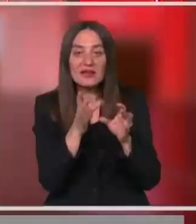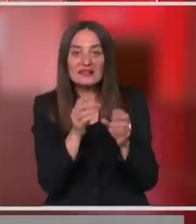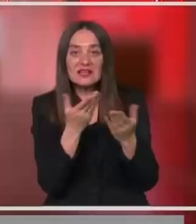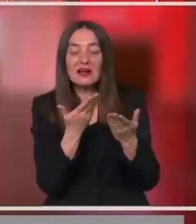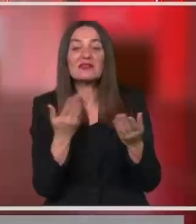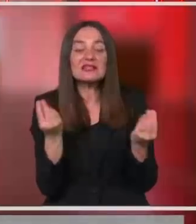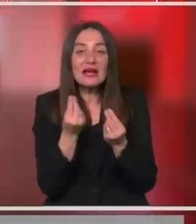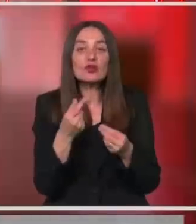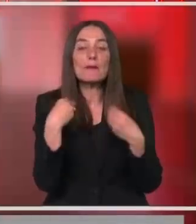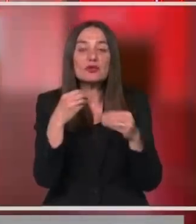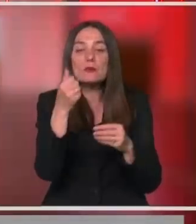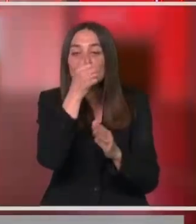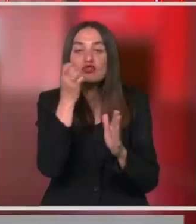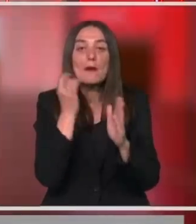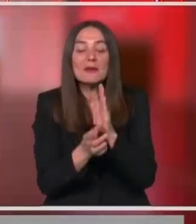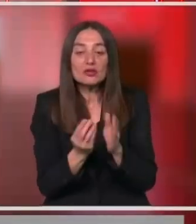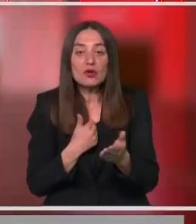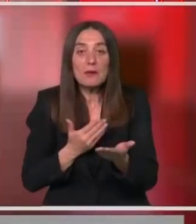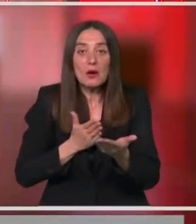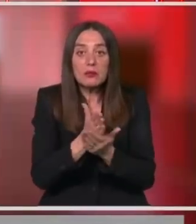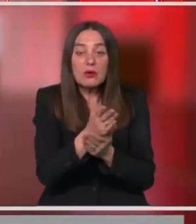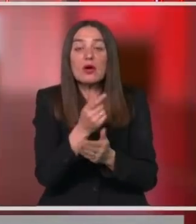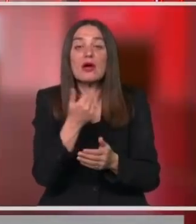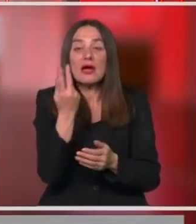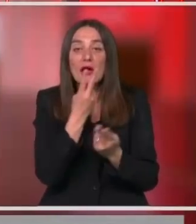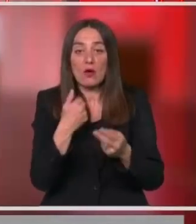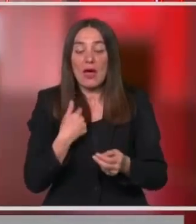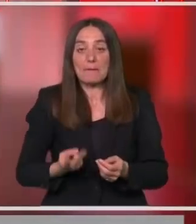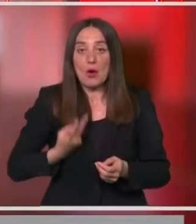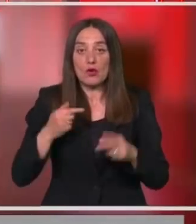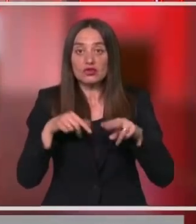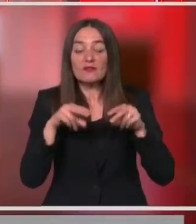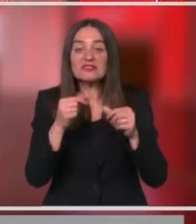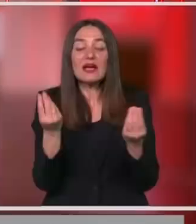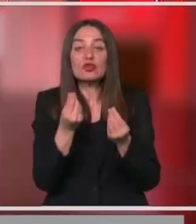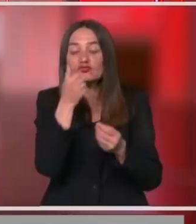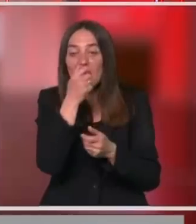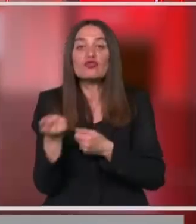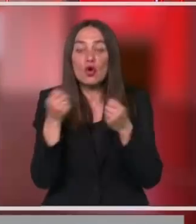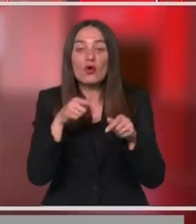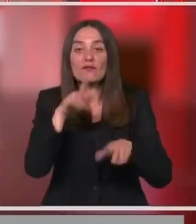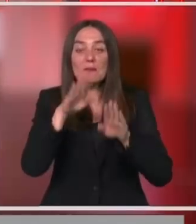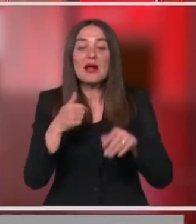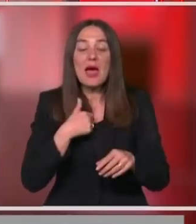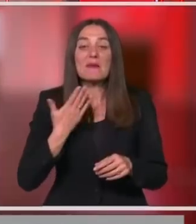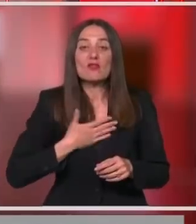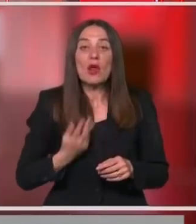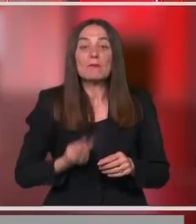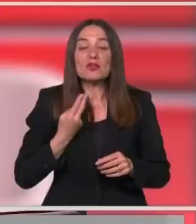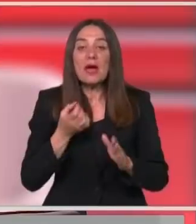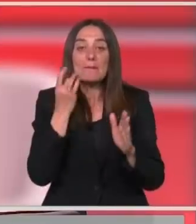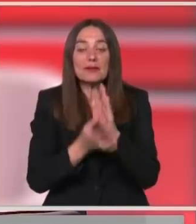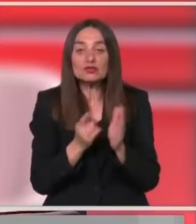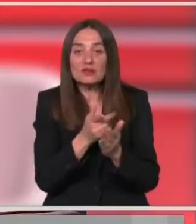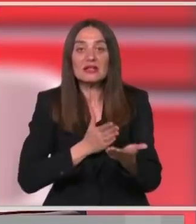da pričamo kako ćemo što brže da ih implementiramo. I ja, kao što sam ponosan na ovu zemlju zato što je donela ove mere, voleo bih da budem ponosan jer će jako brzo da ih